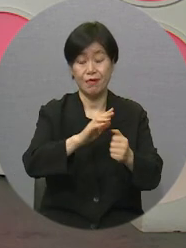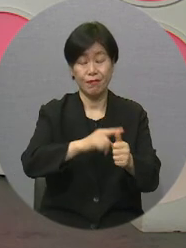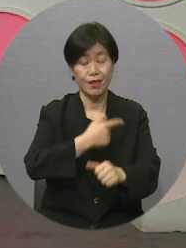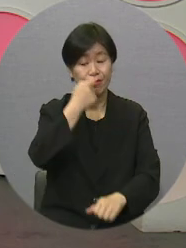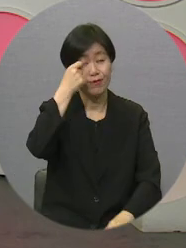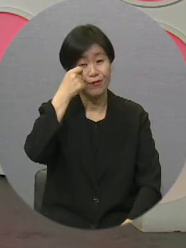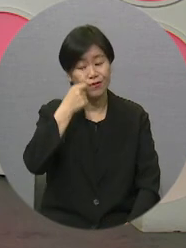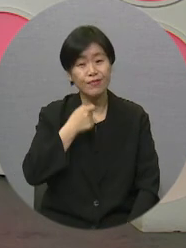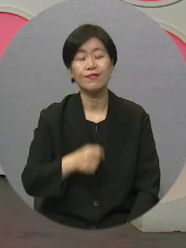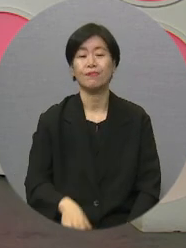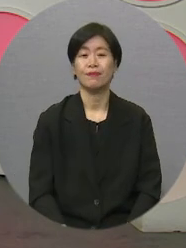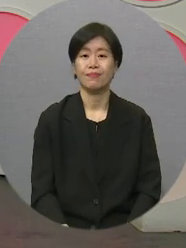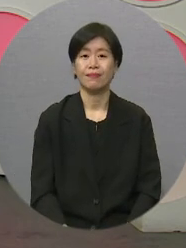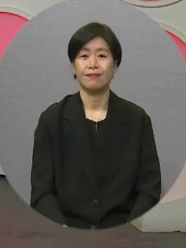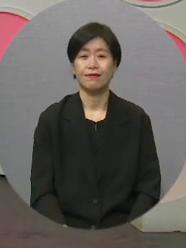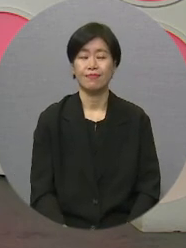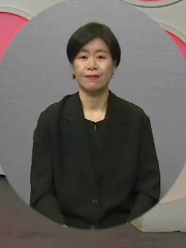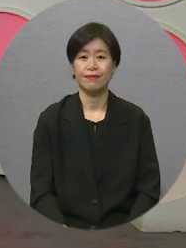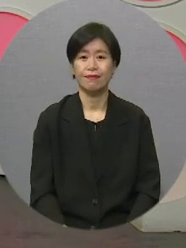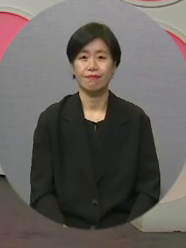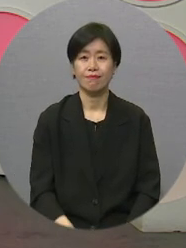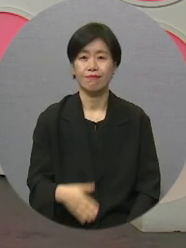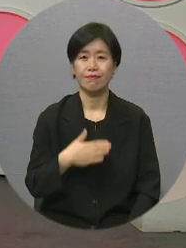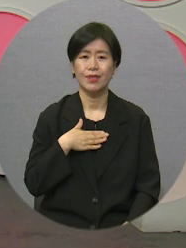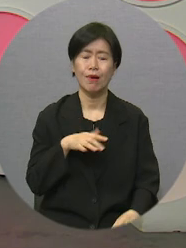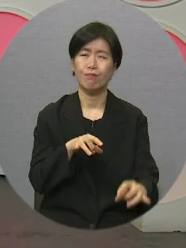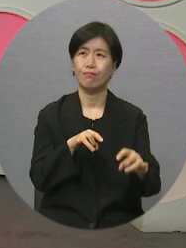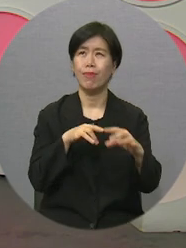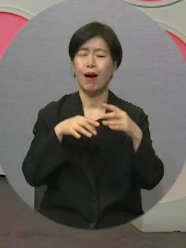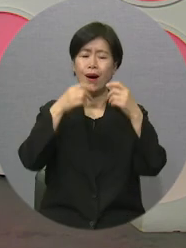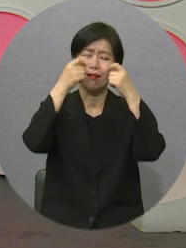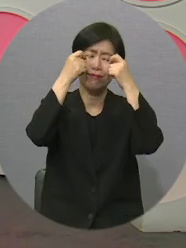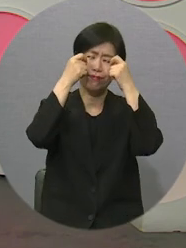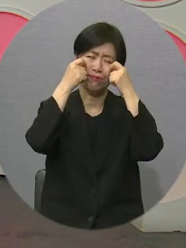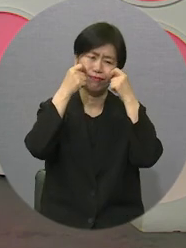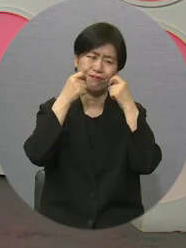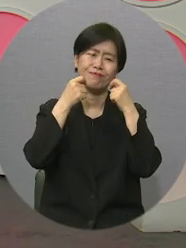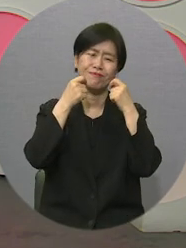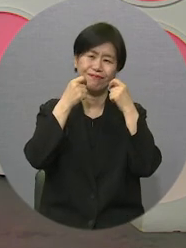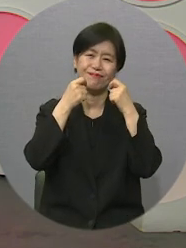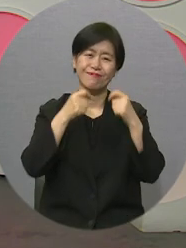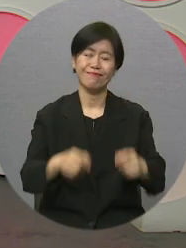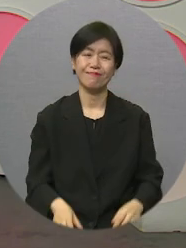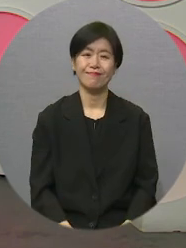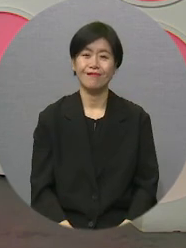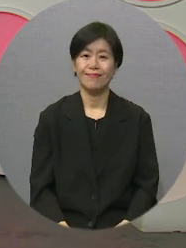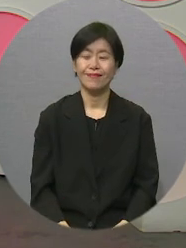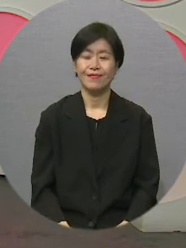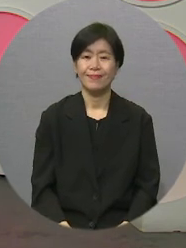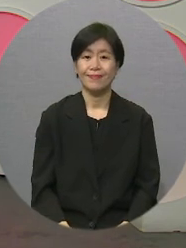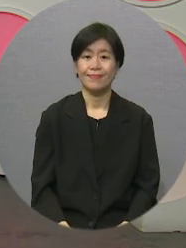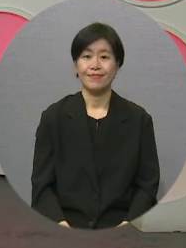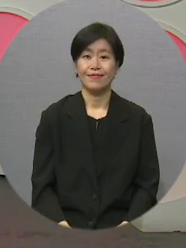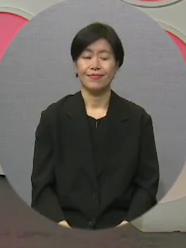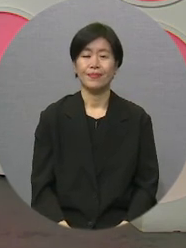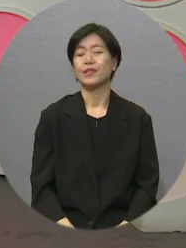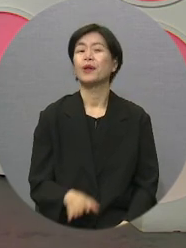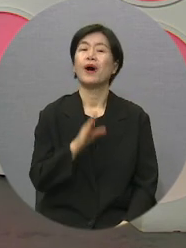잠겼습니다. 젖은 눈을 창밖으로 돌리자 푸른 하늘이 들어와 안겼습니다.